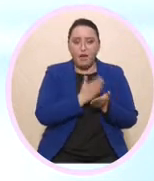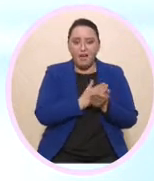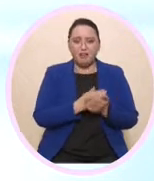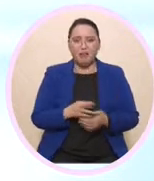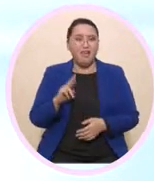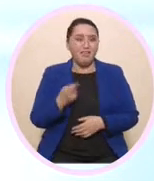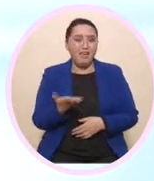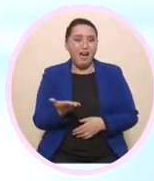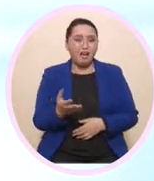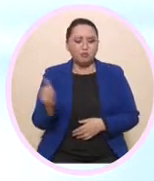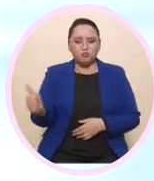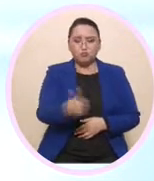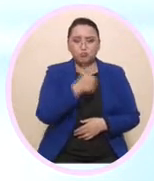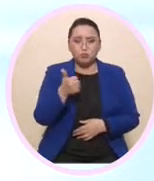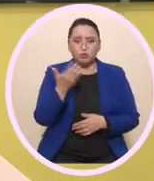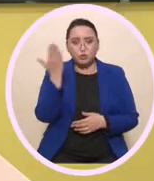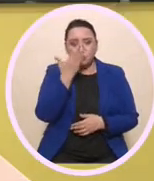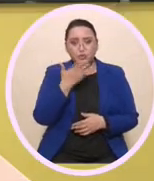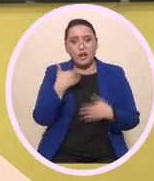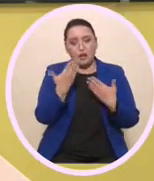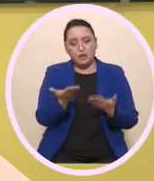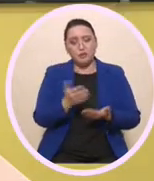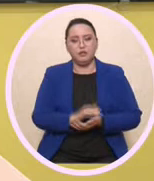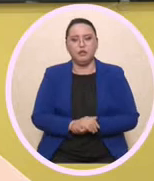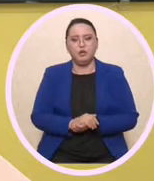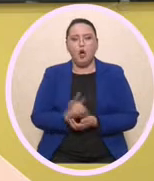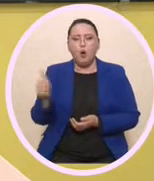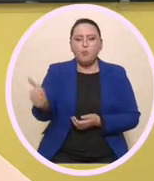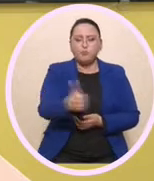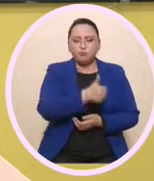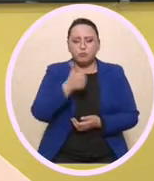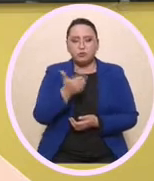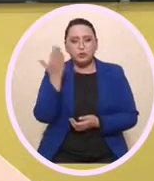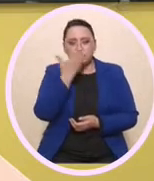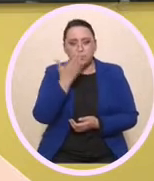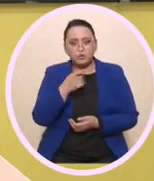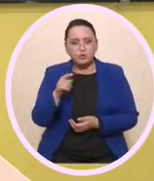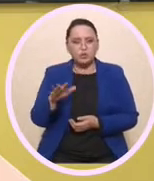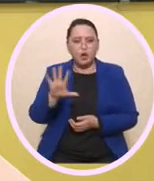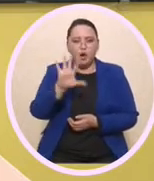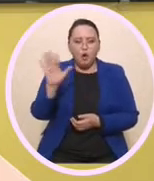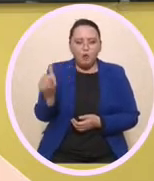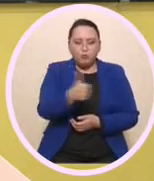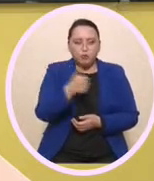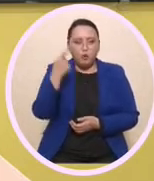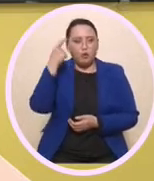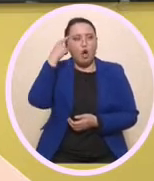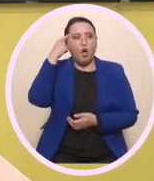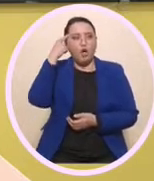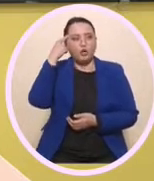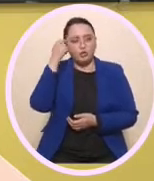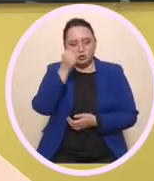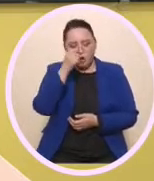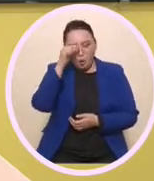гэж байна уу гэхээр бид нар бүрэн ихээр нь уншсан цагтл бүрэн мэдрэмж бүрэн ойлголт, бүрэн ухаарлыг олж авд